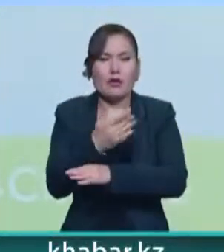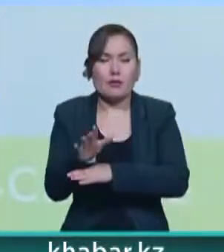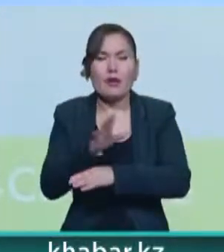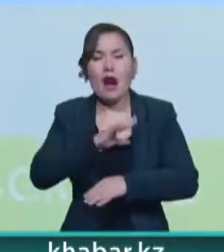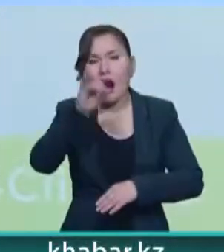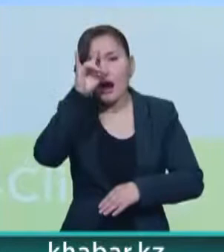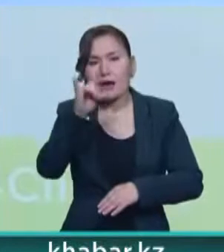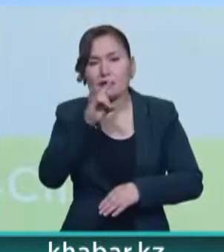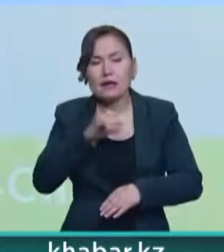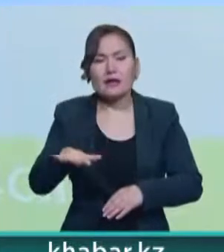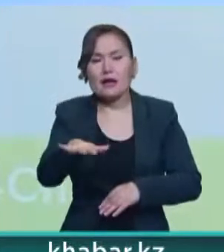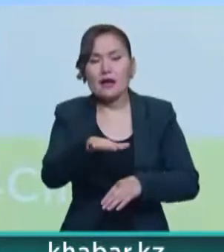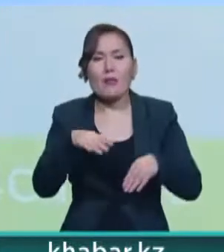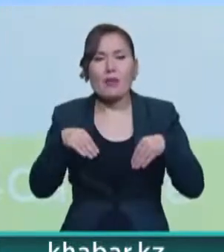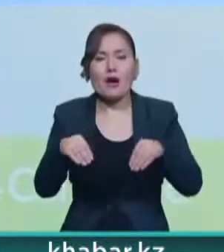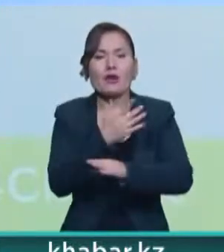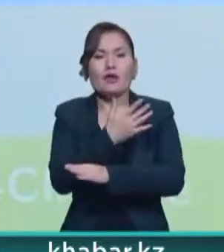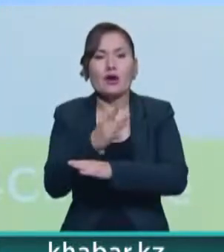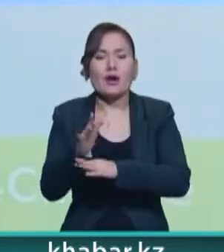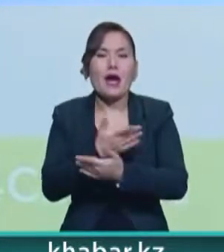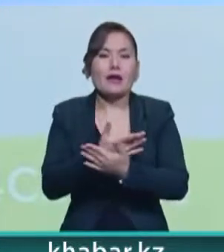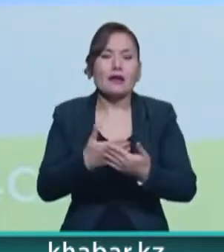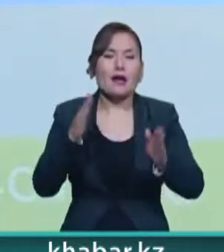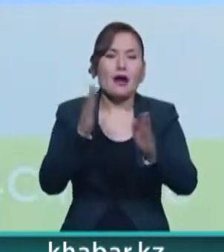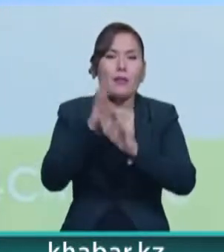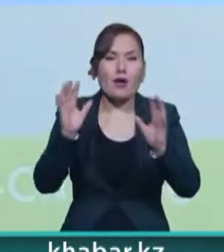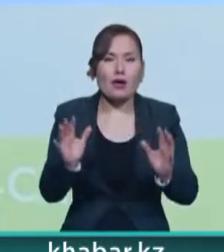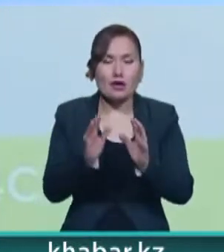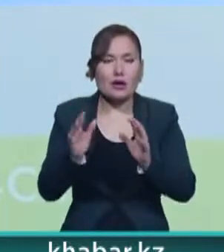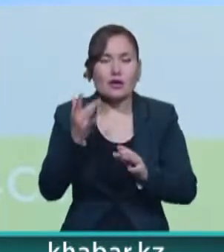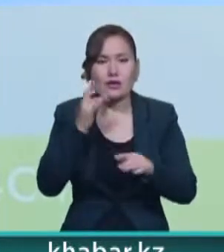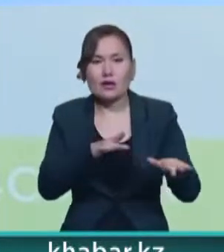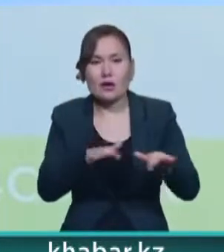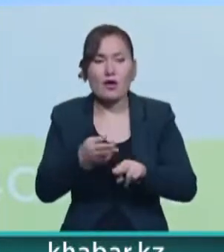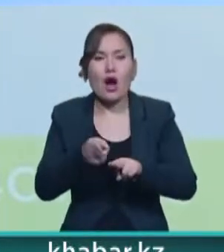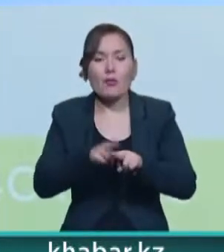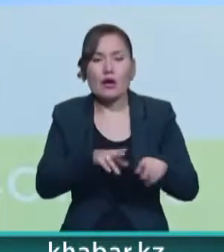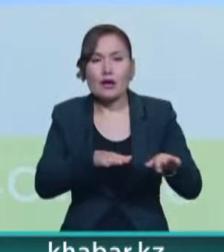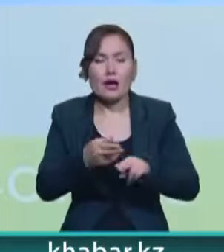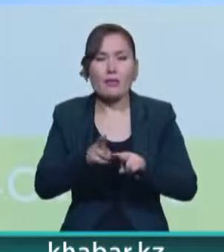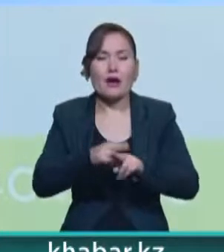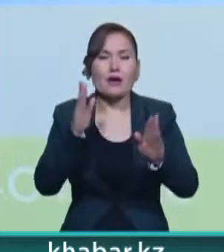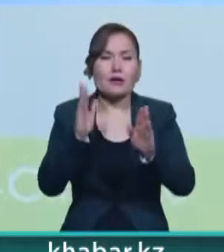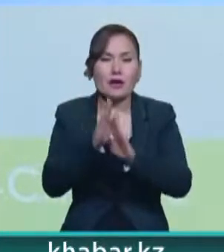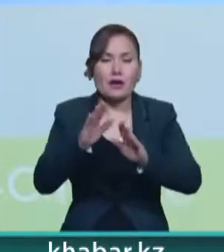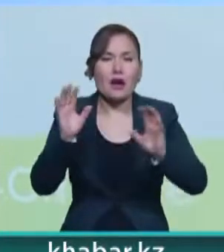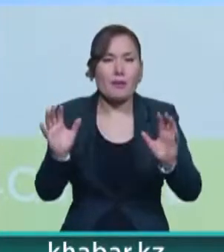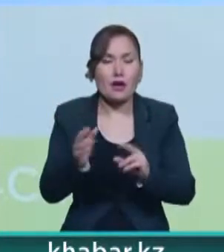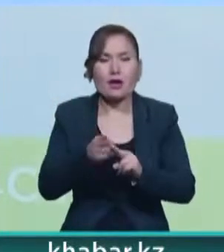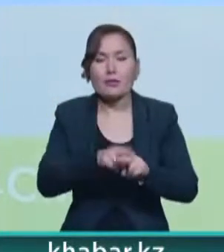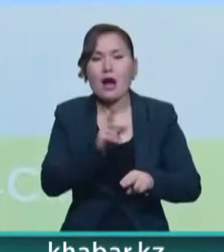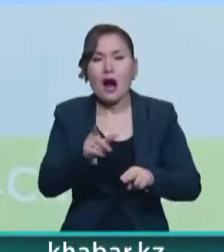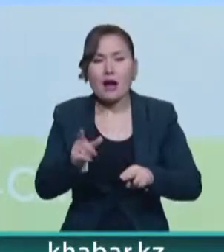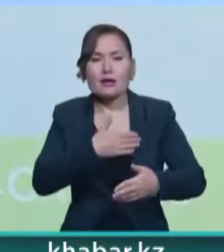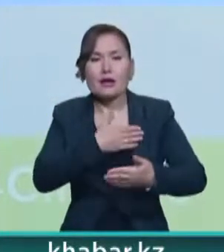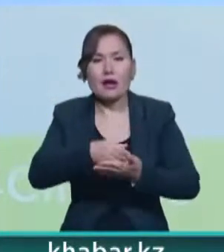Елімізде жыл сайын ағаш отырғызу және көгалдандыру бойынша түрлі экологиялық акциялар өткізіліп тұрады. Бүгінгі іс-шара экологиялық акциялар мен тұрғындардың